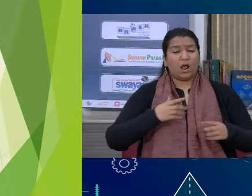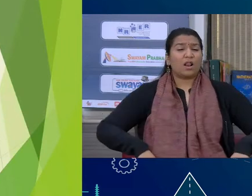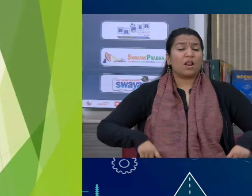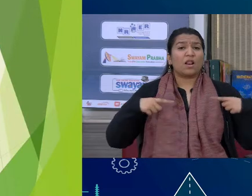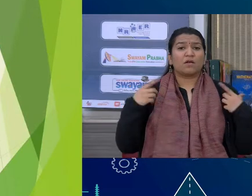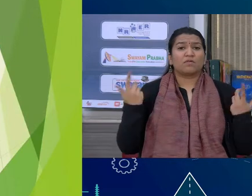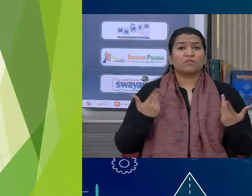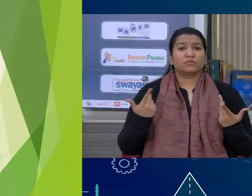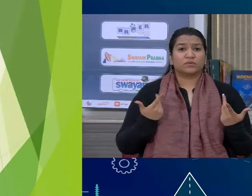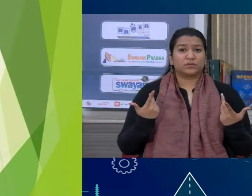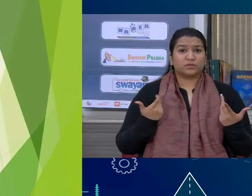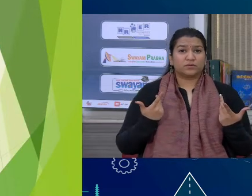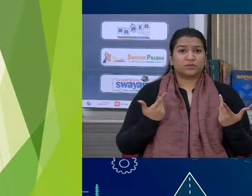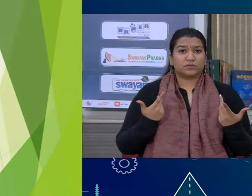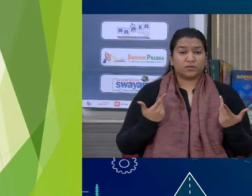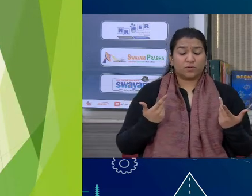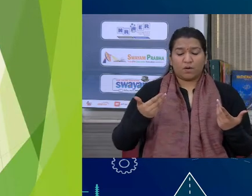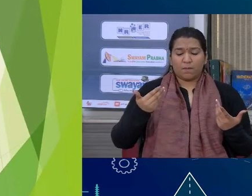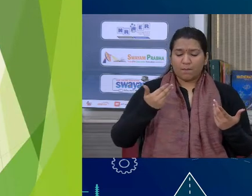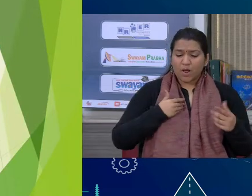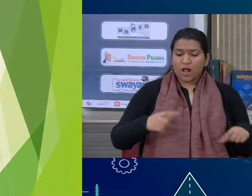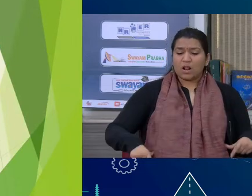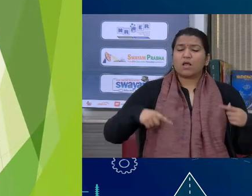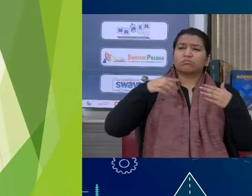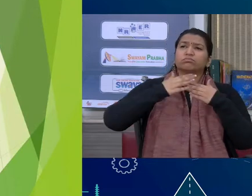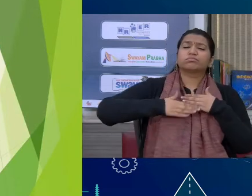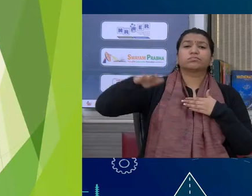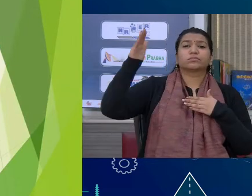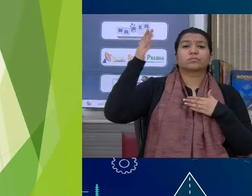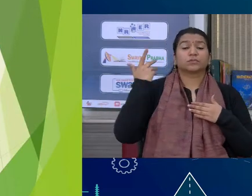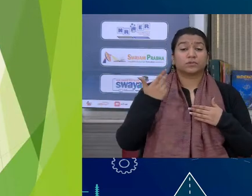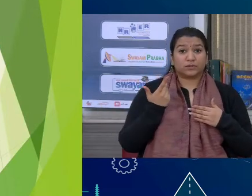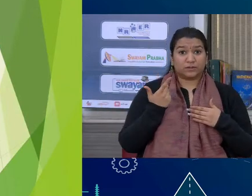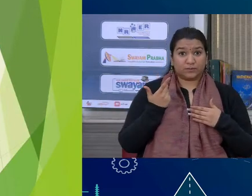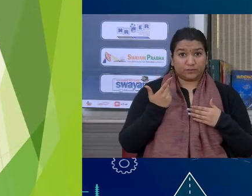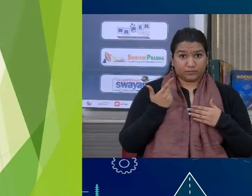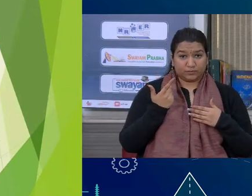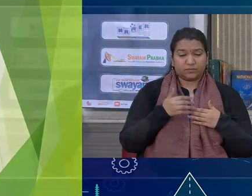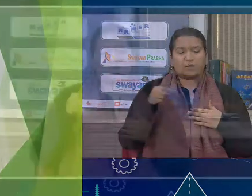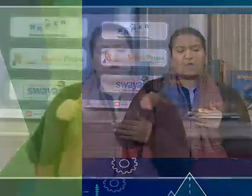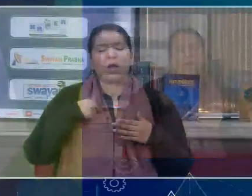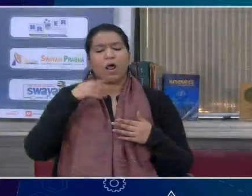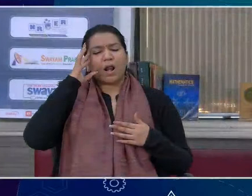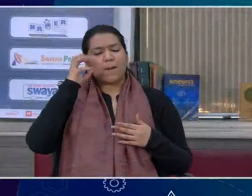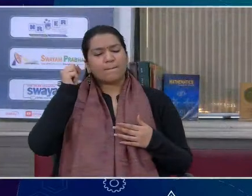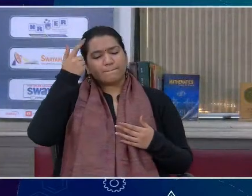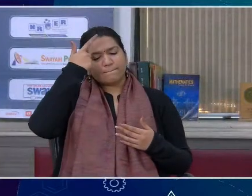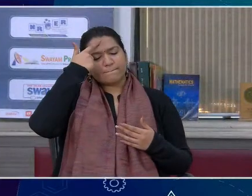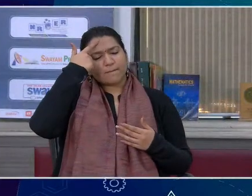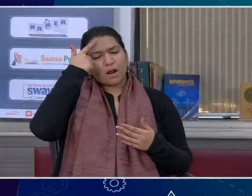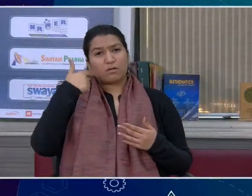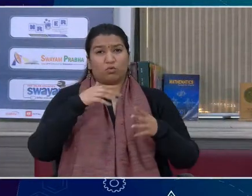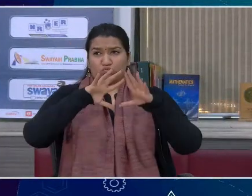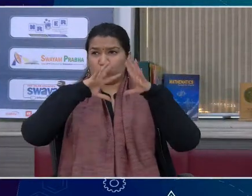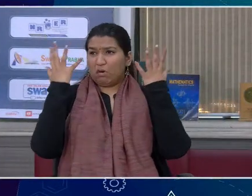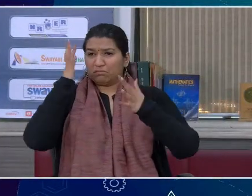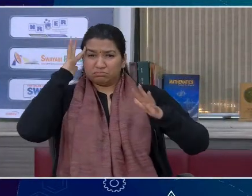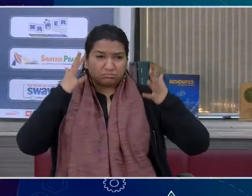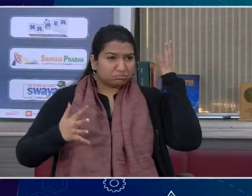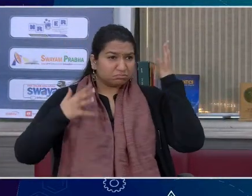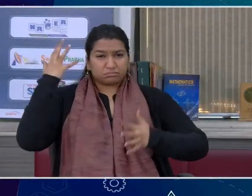तो